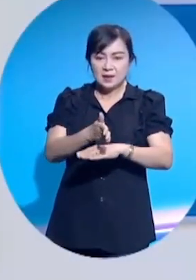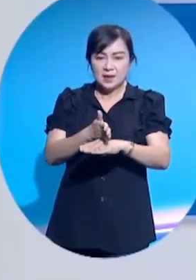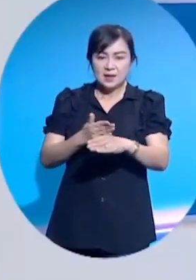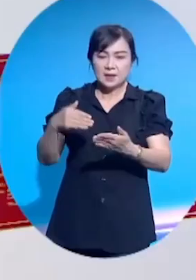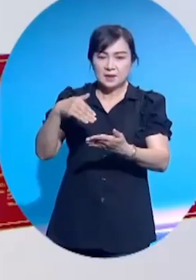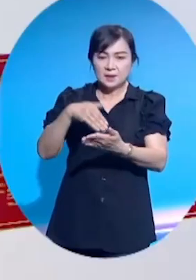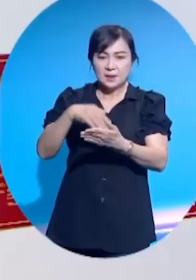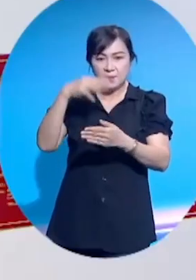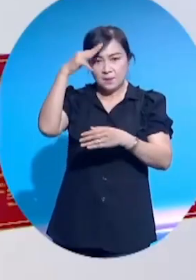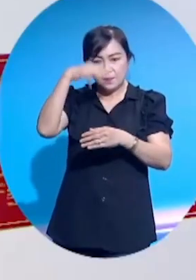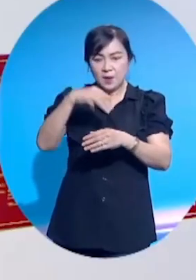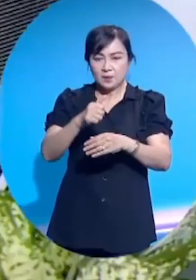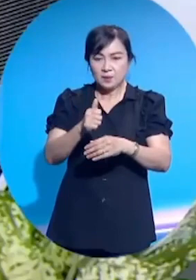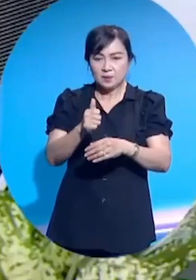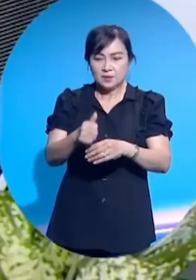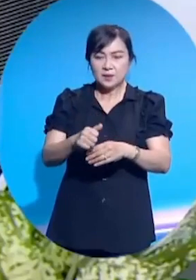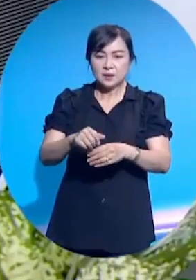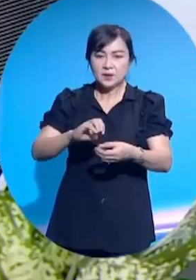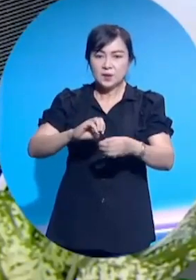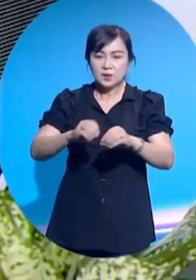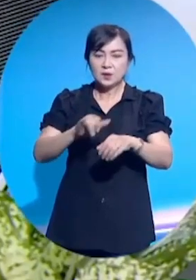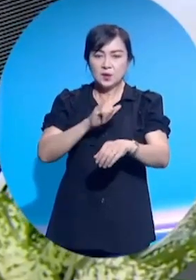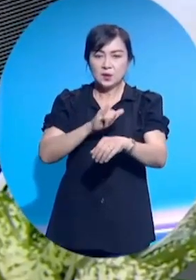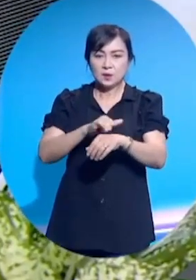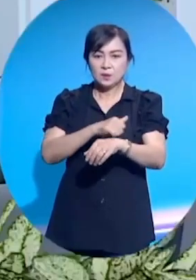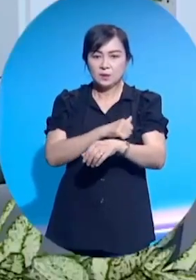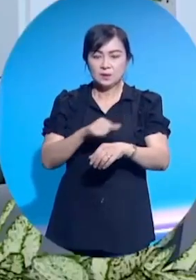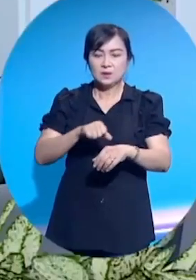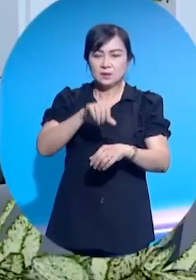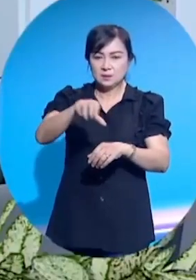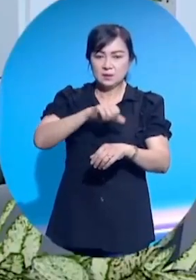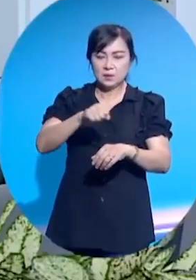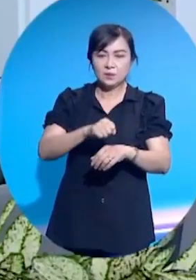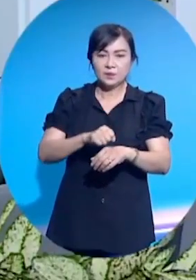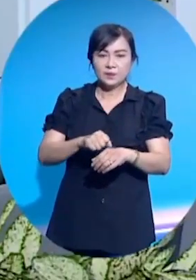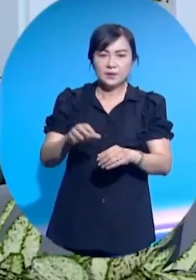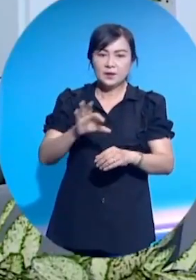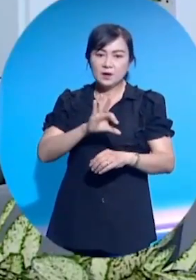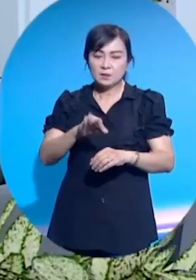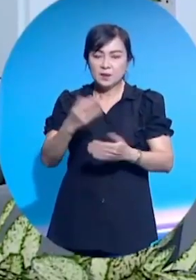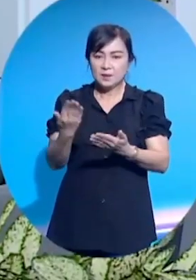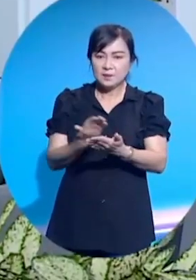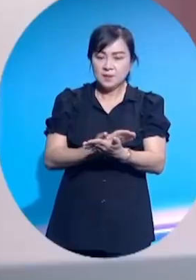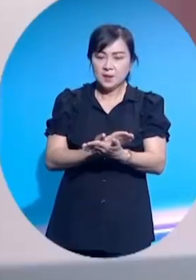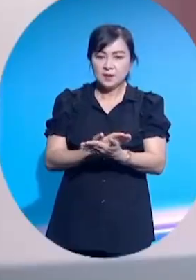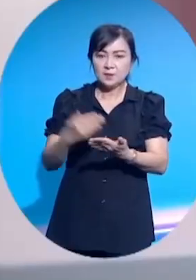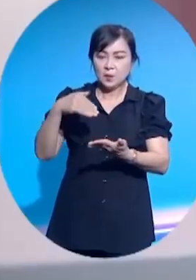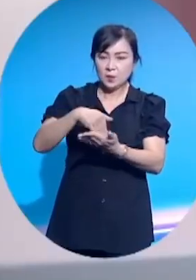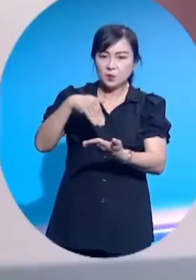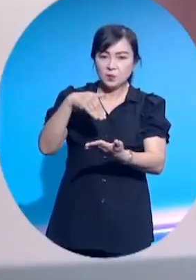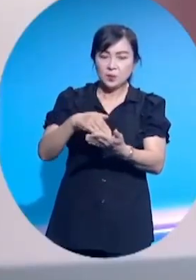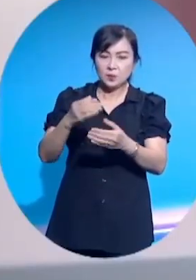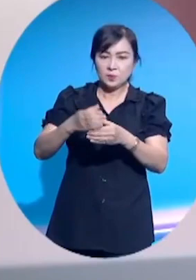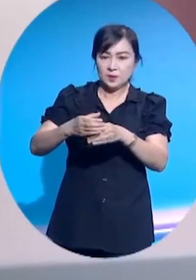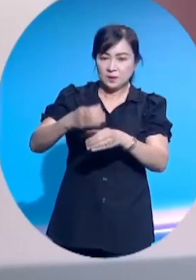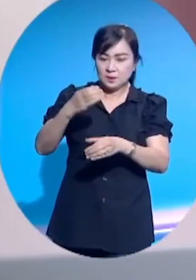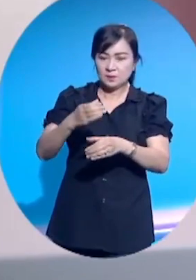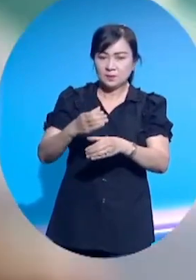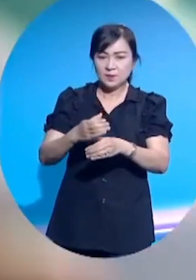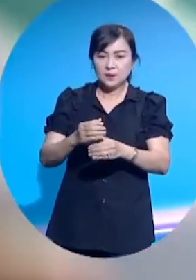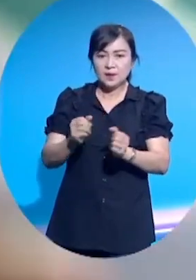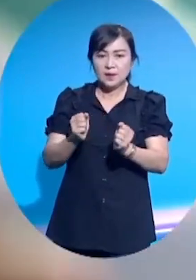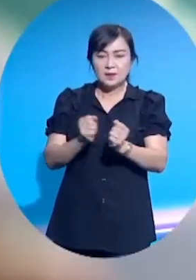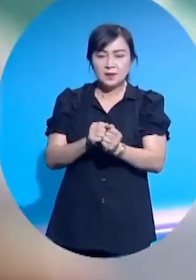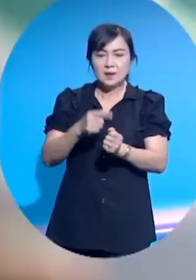thêm vào các màu tiêu chuẩn và tùy chỉnh theo nhu cầu của người sử dụng. Các công thức màu mới sẽ liên tục được bổ sung vào hệ thống.